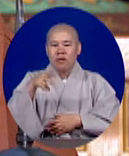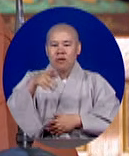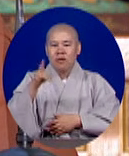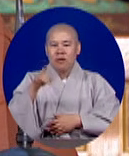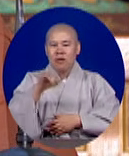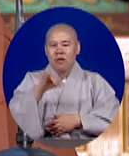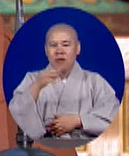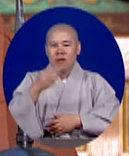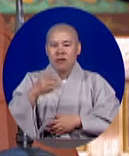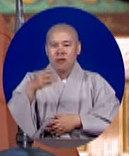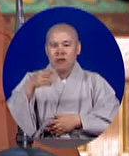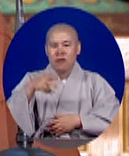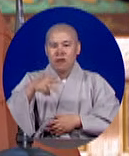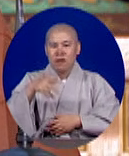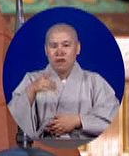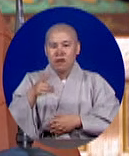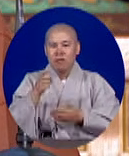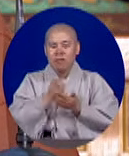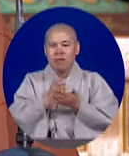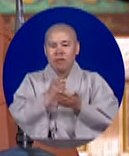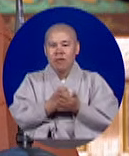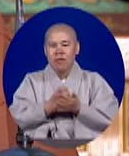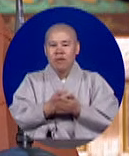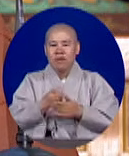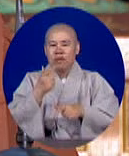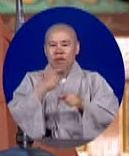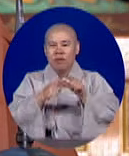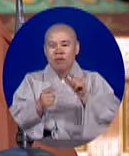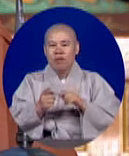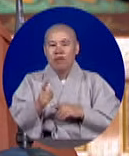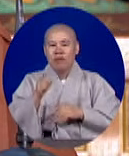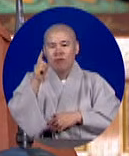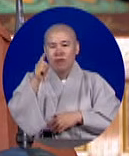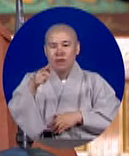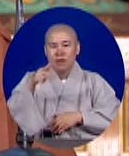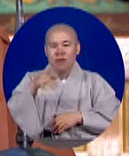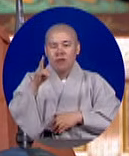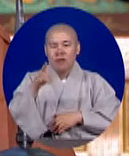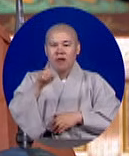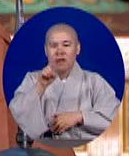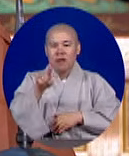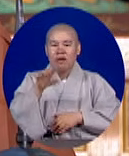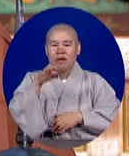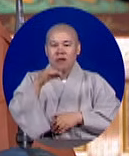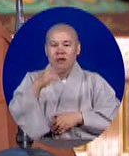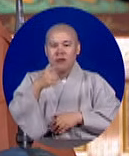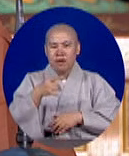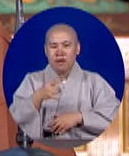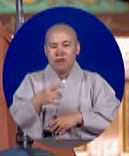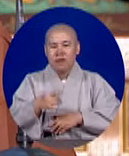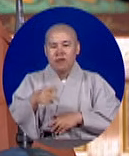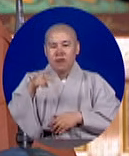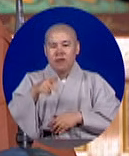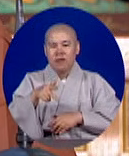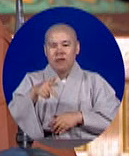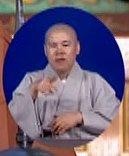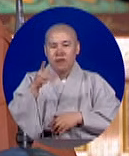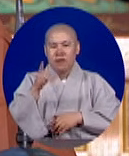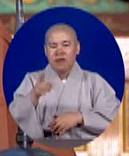진속이 있는데 진속보다 한 차원 더 높은 것을 제일이라고 하거든요. 제일. 그냥